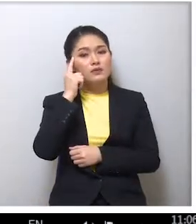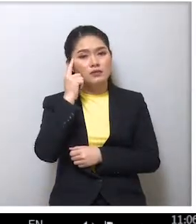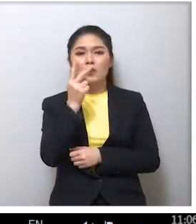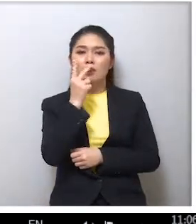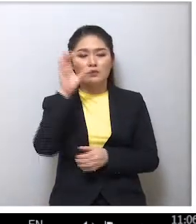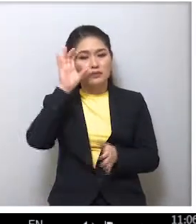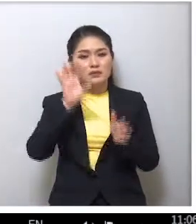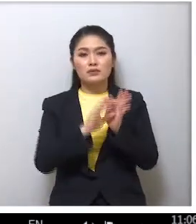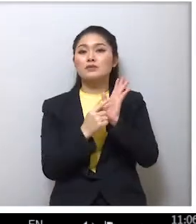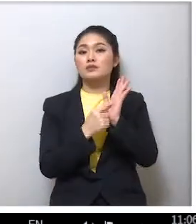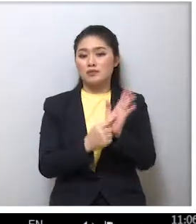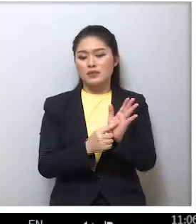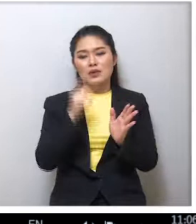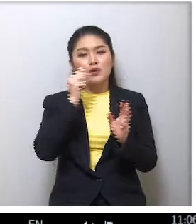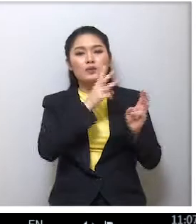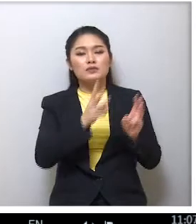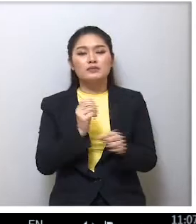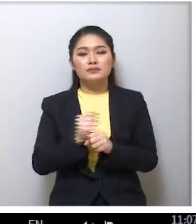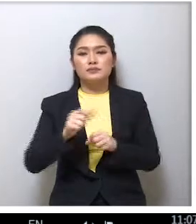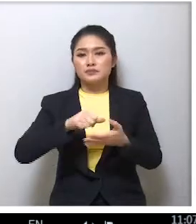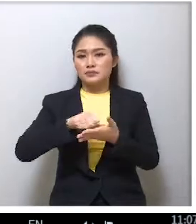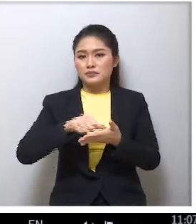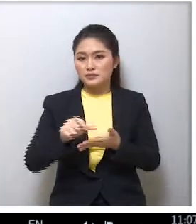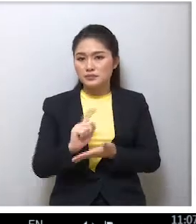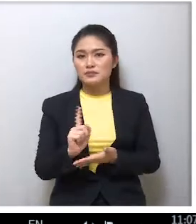ให้ได้เห็นนะครับว่าตั้งค่ายังไง